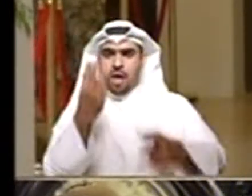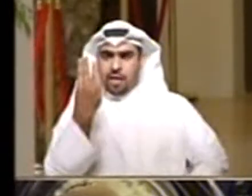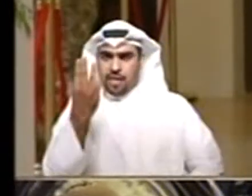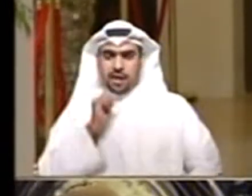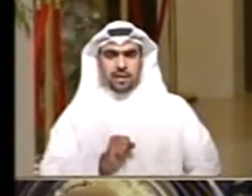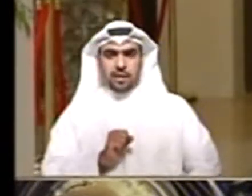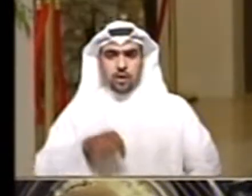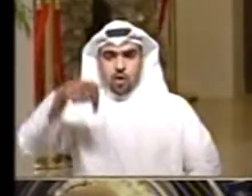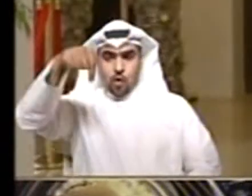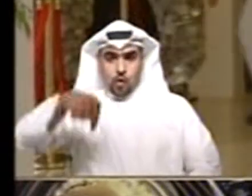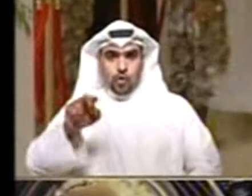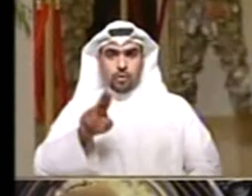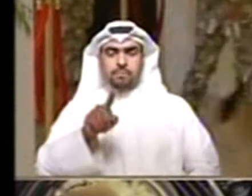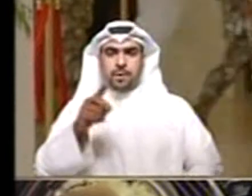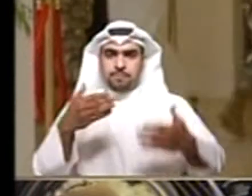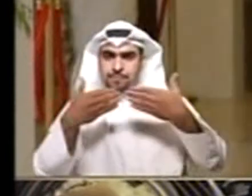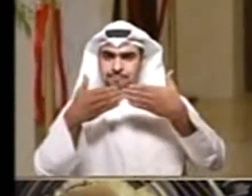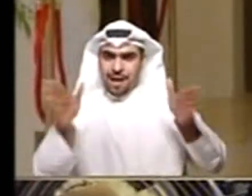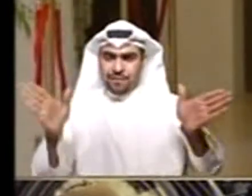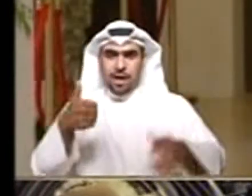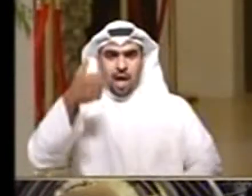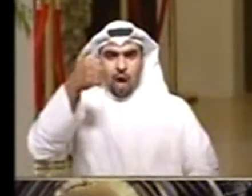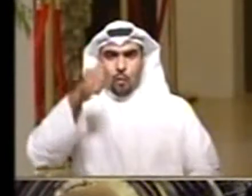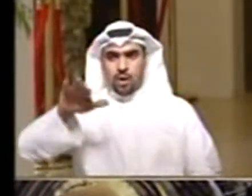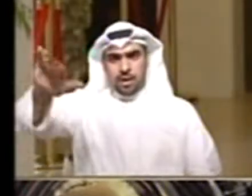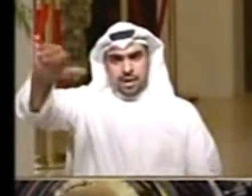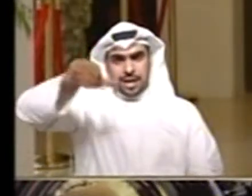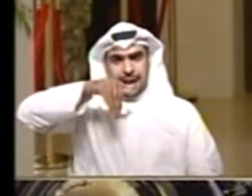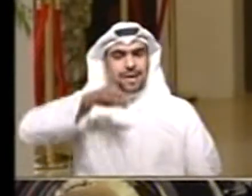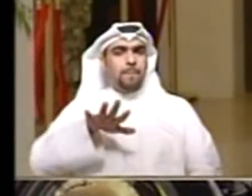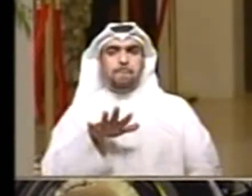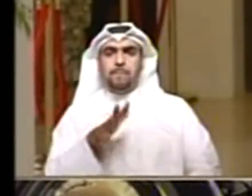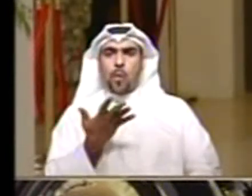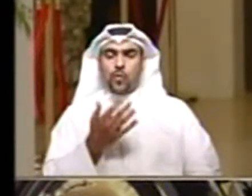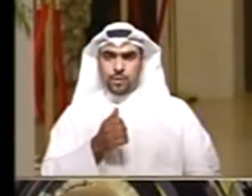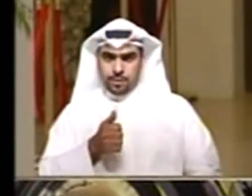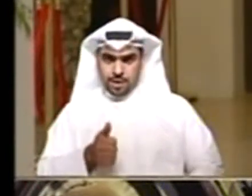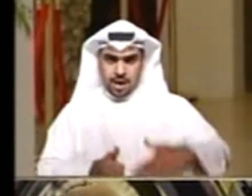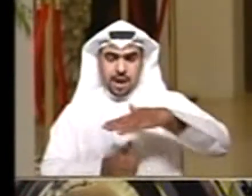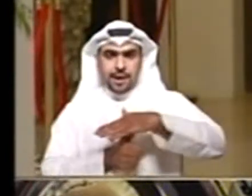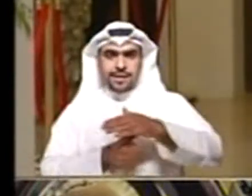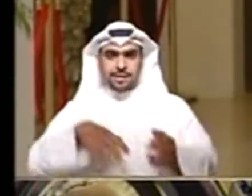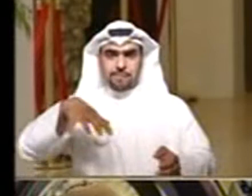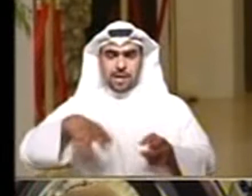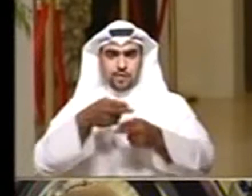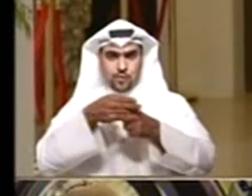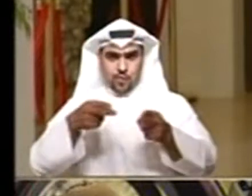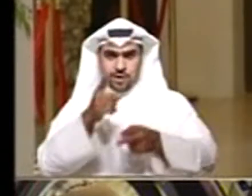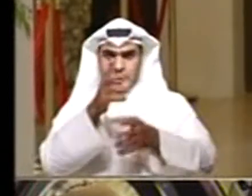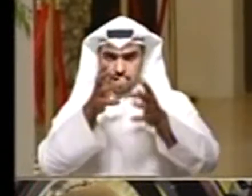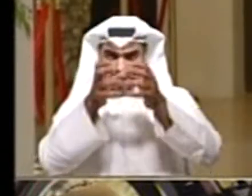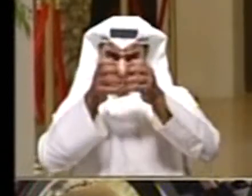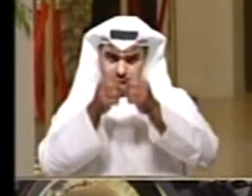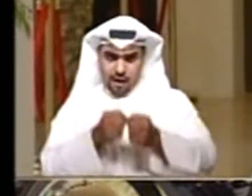جلسة اليوم بدأت اليوم بتشريف الحضور بحضور سمو صاحب السمو أمير